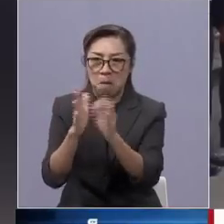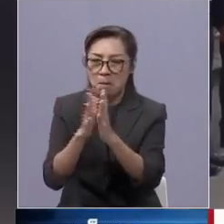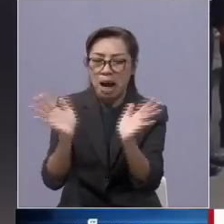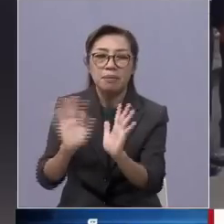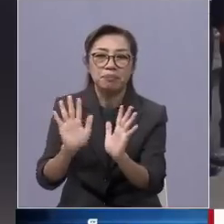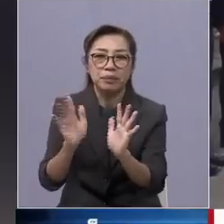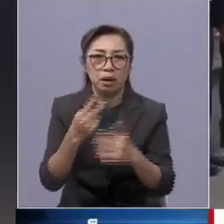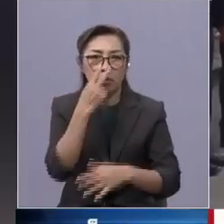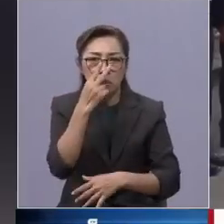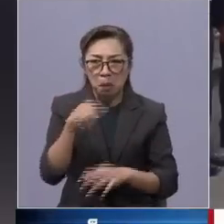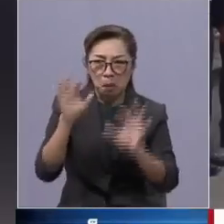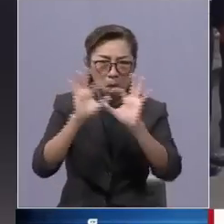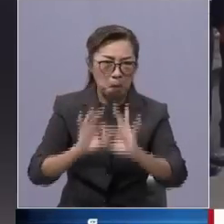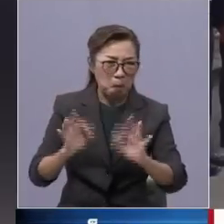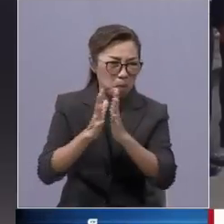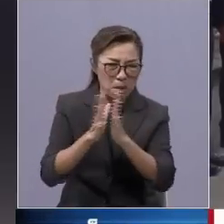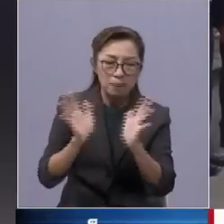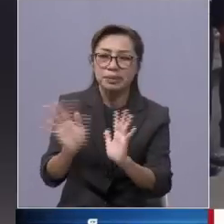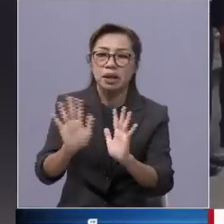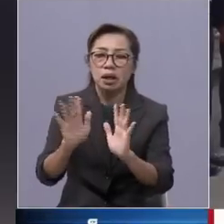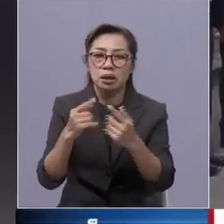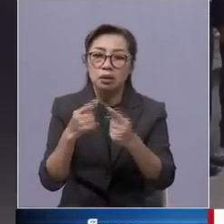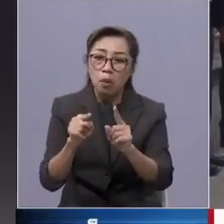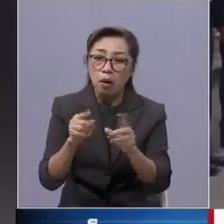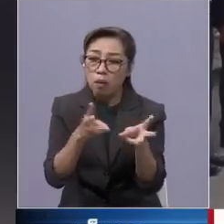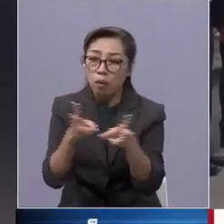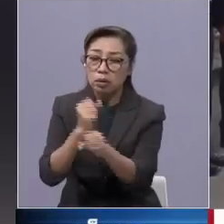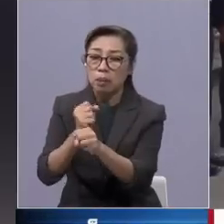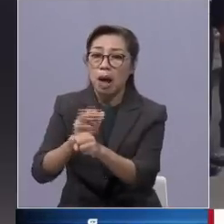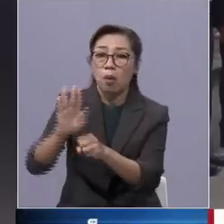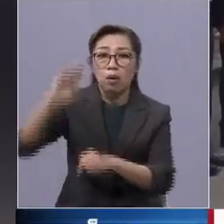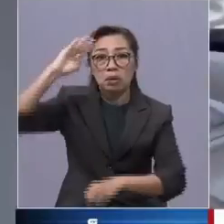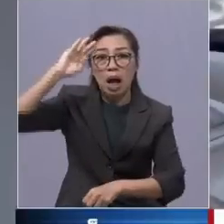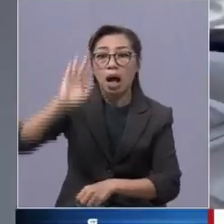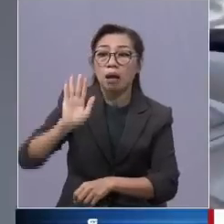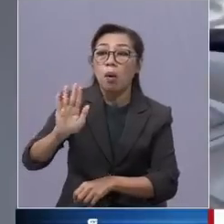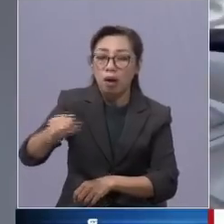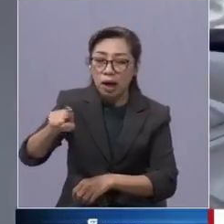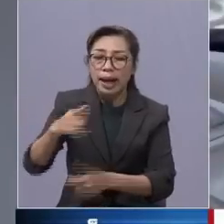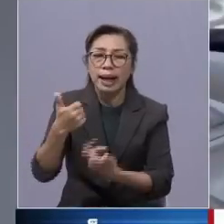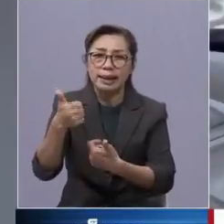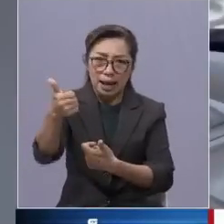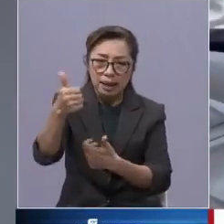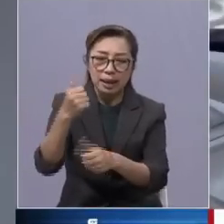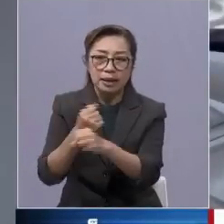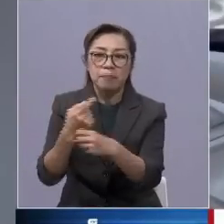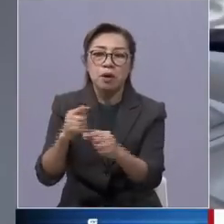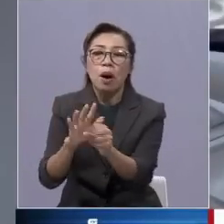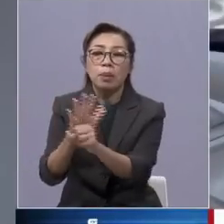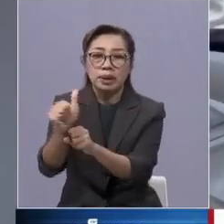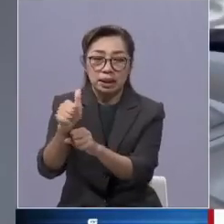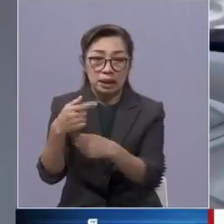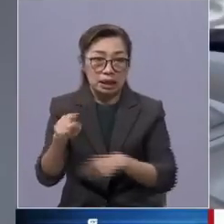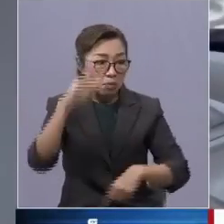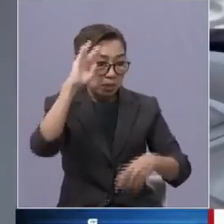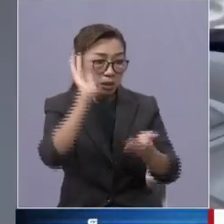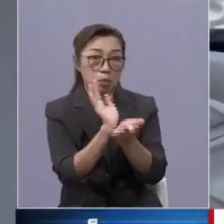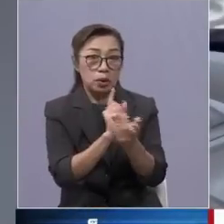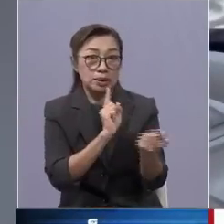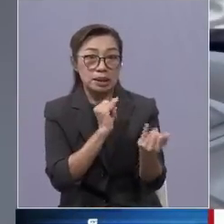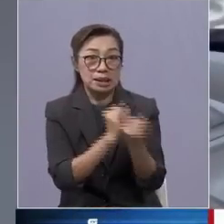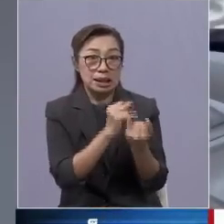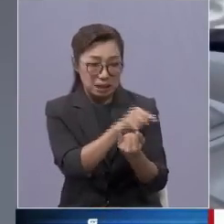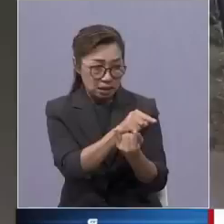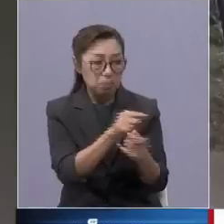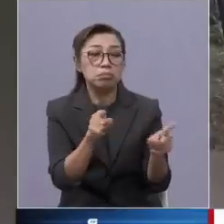ว่าก็ไม่ได้มีความจำเป็นอะไรแต่เป็นแนวทางปฏิบัติของกองทัพขณะเดียวกันก็มีเจ้าหน้าที่ตำรวจที่ใกล้ชิดเนี่ยคอย